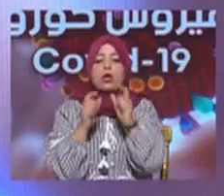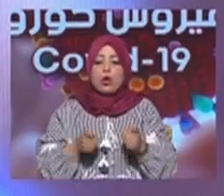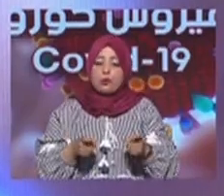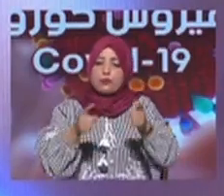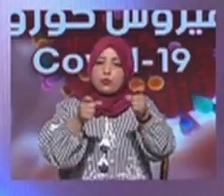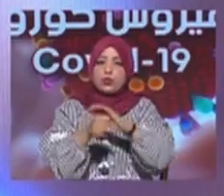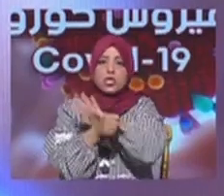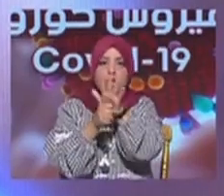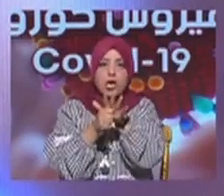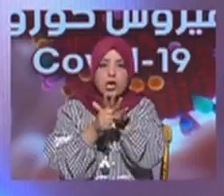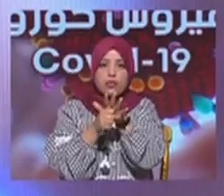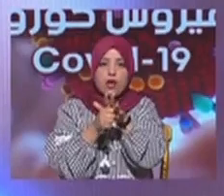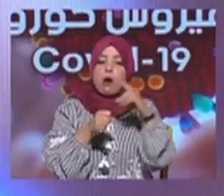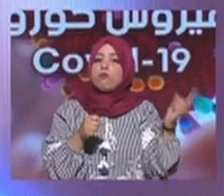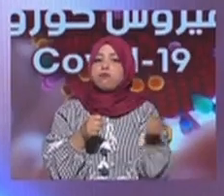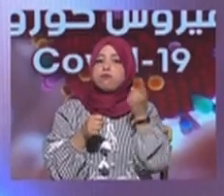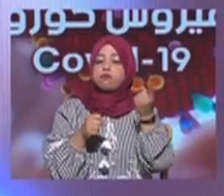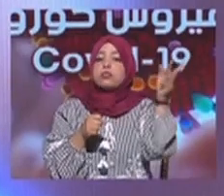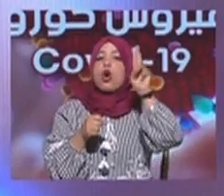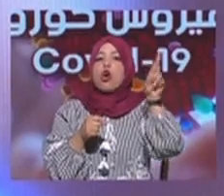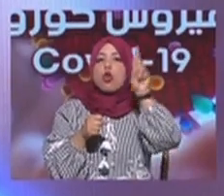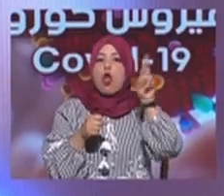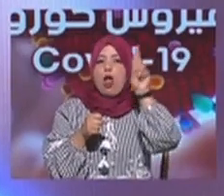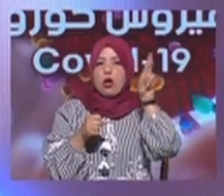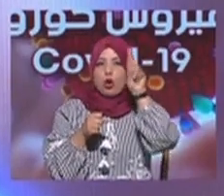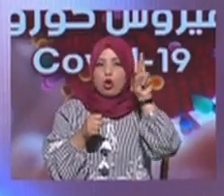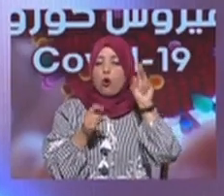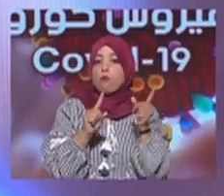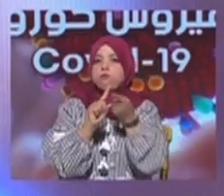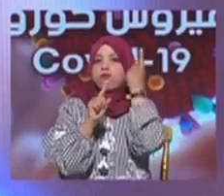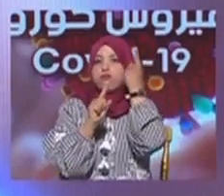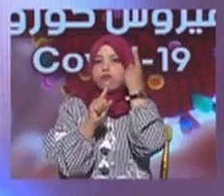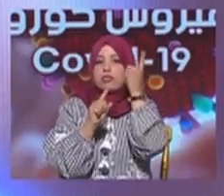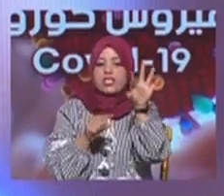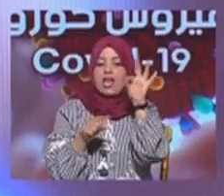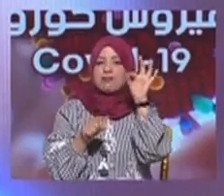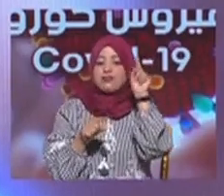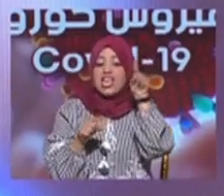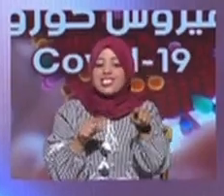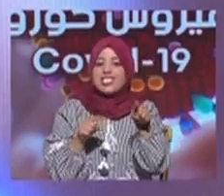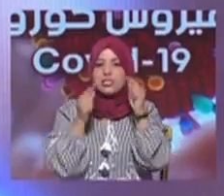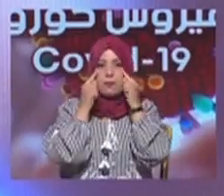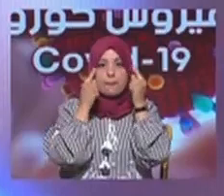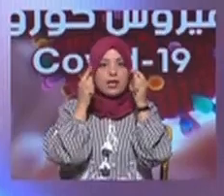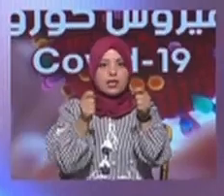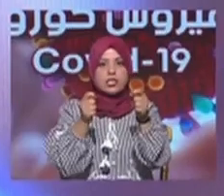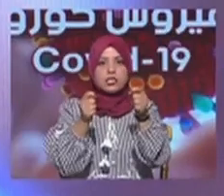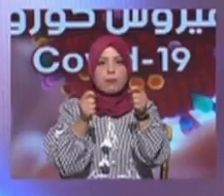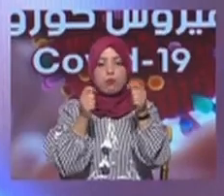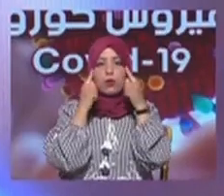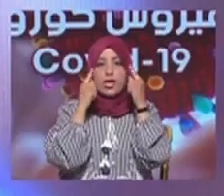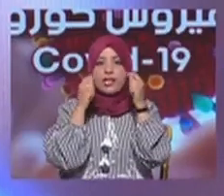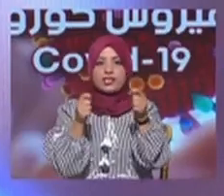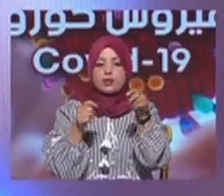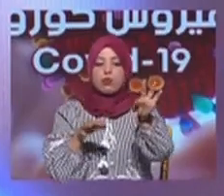عنده دور، هذاك علاش معناتها اون دوا سيبلي، لازمنا نختاروا هالسيكونساج هذا، مادام اذا كان ما نجموش نعملوهم الكل، لازمنا